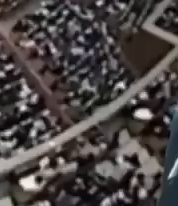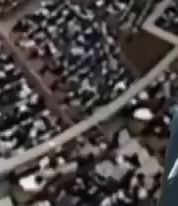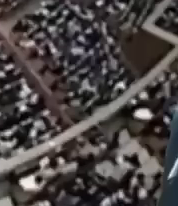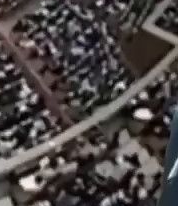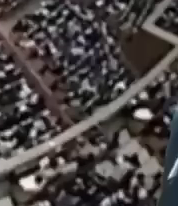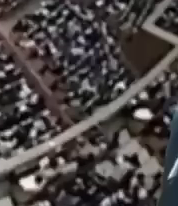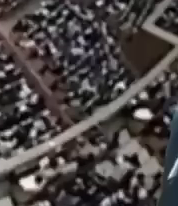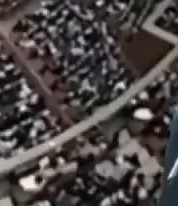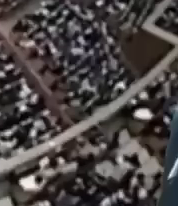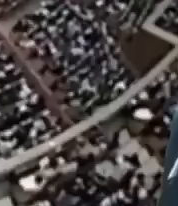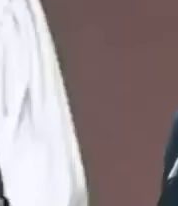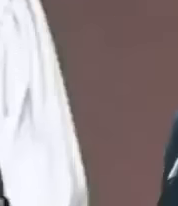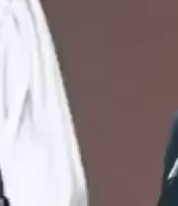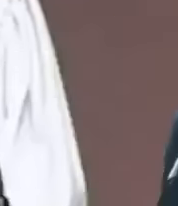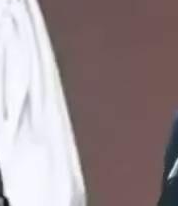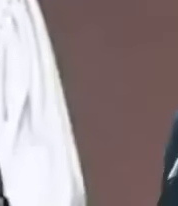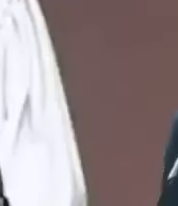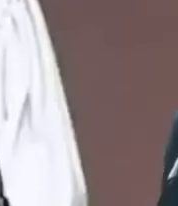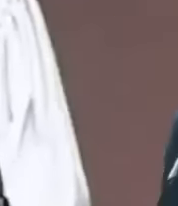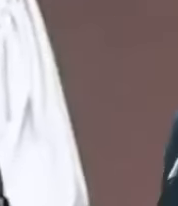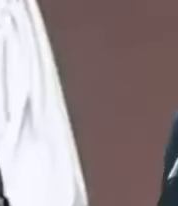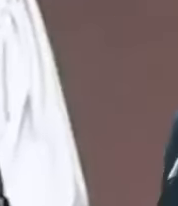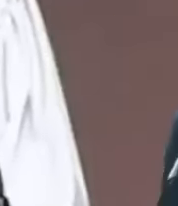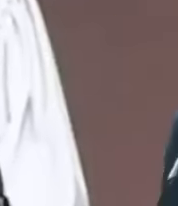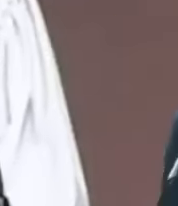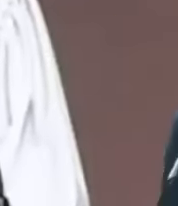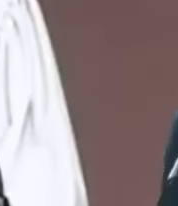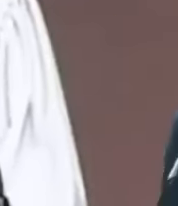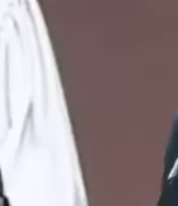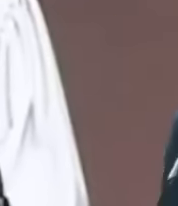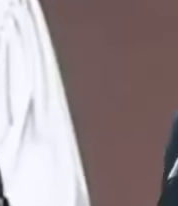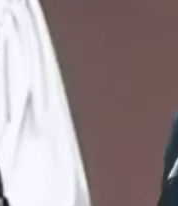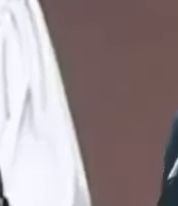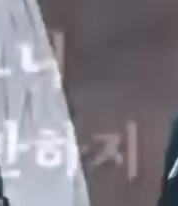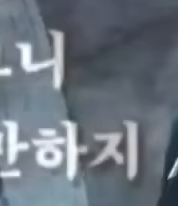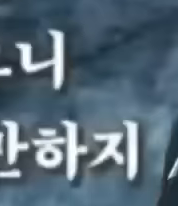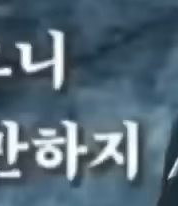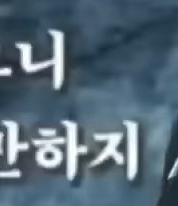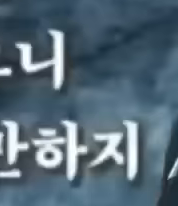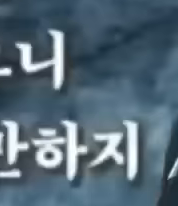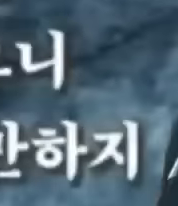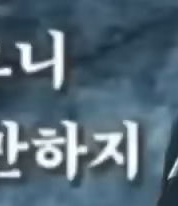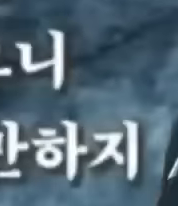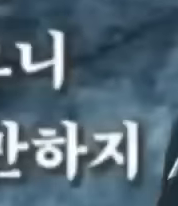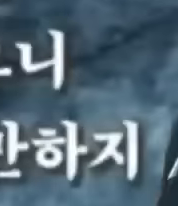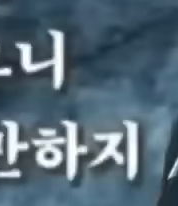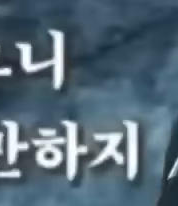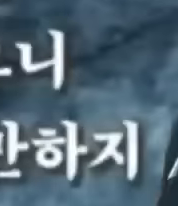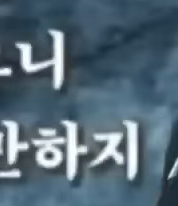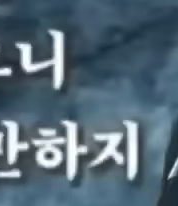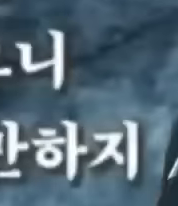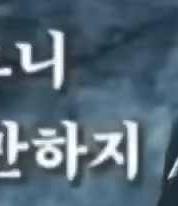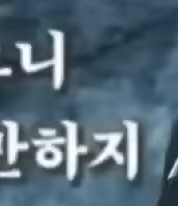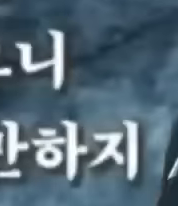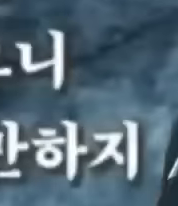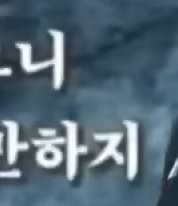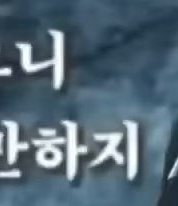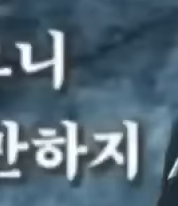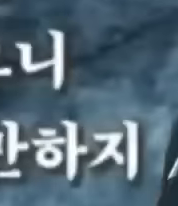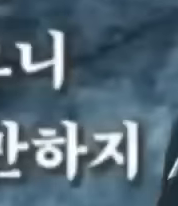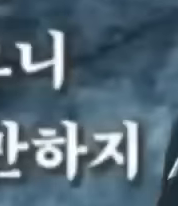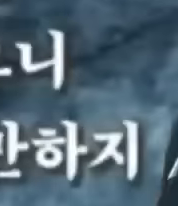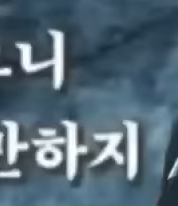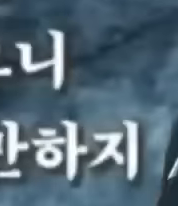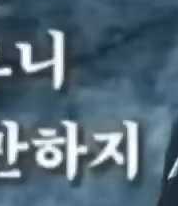오늘 은혜 받으실 말씀은 고린도 후서 12장 7절로 10절 말씀입니다. 고린도